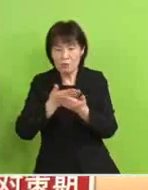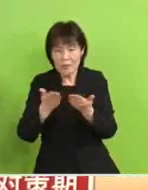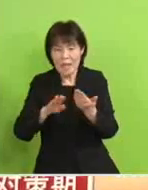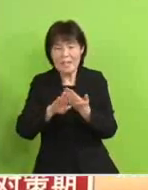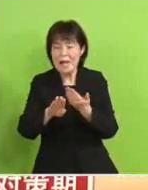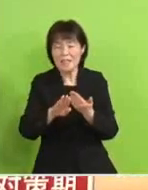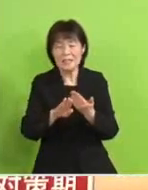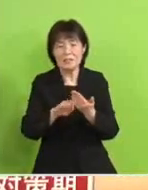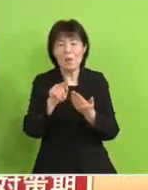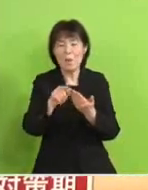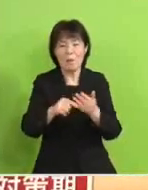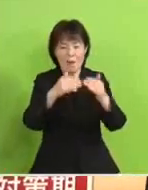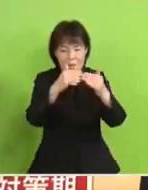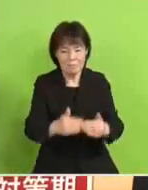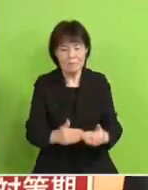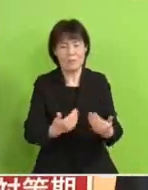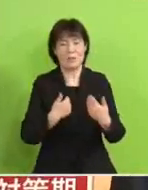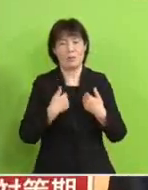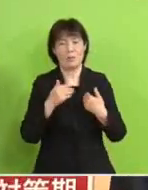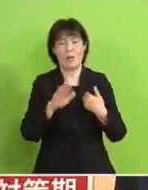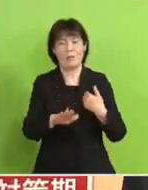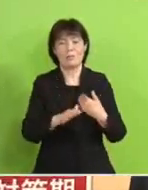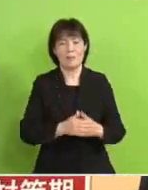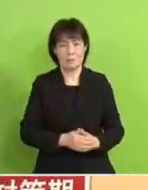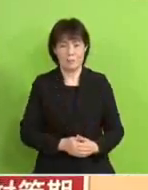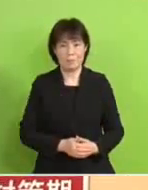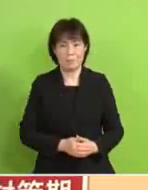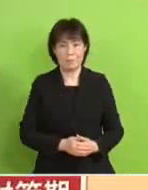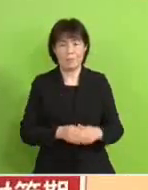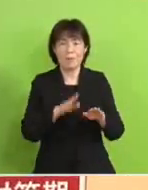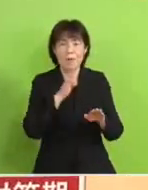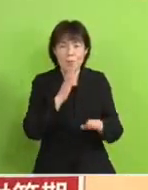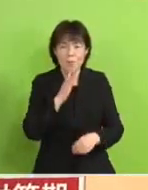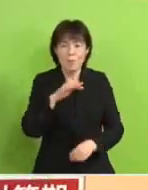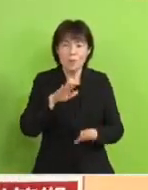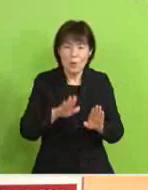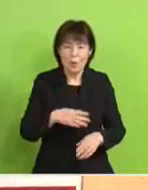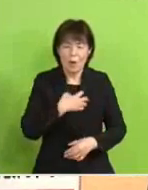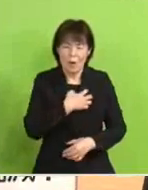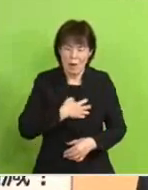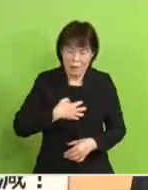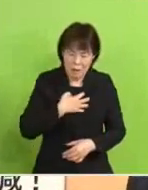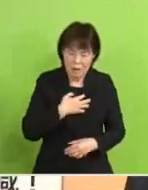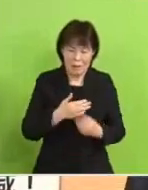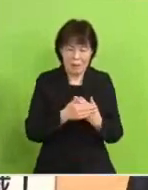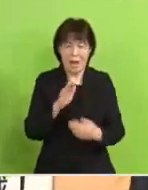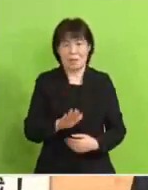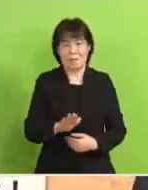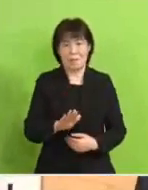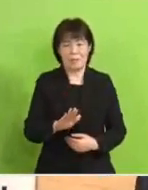何としてでも防げなければなりません。本当にここは心苦しい点で